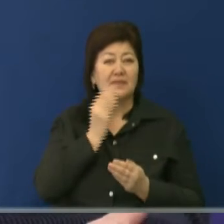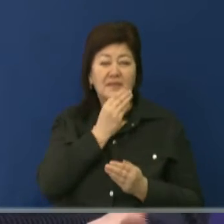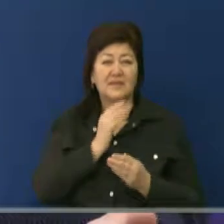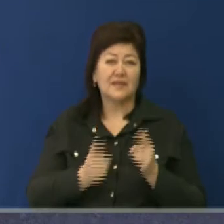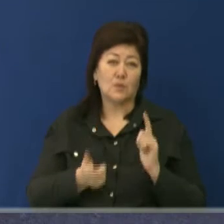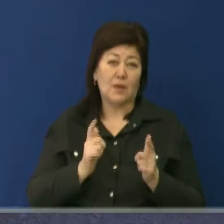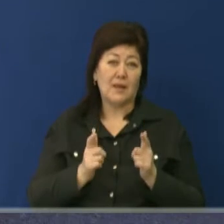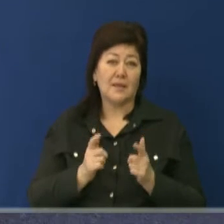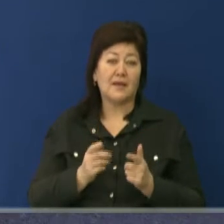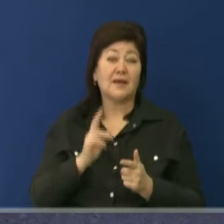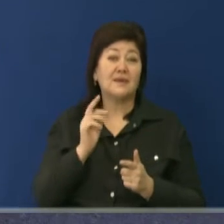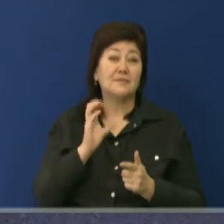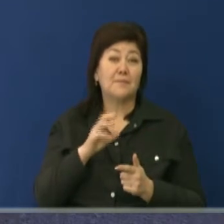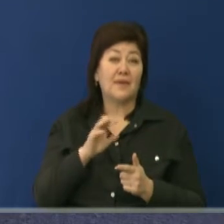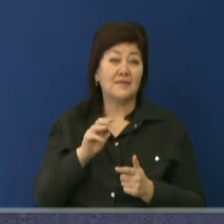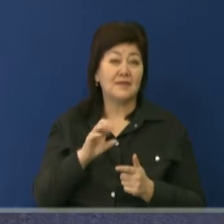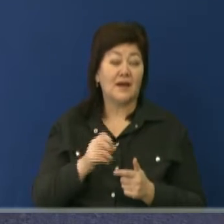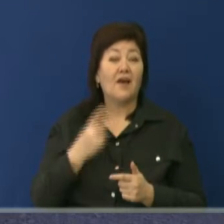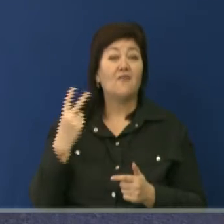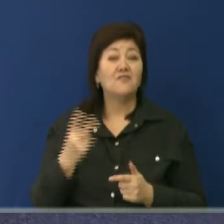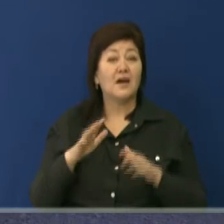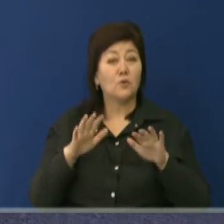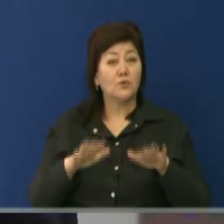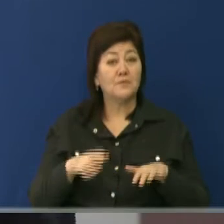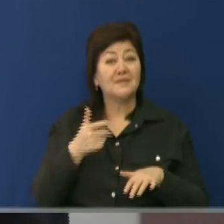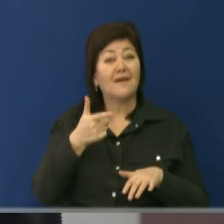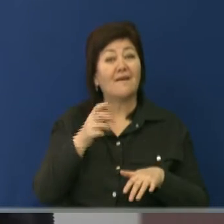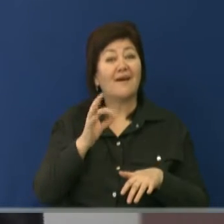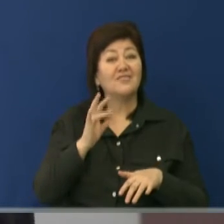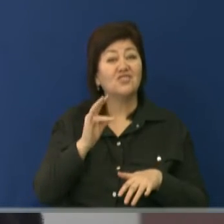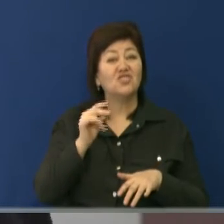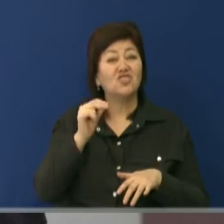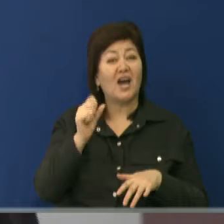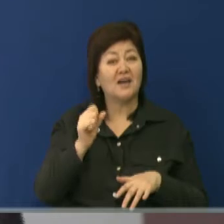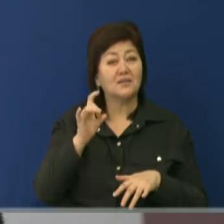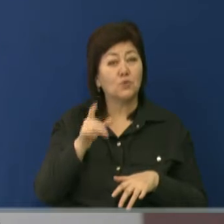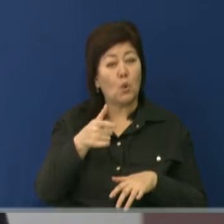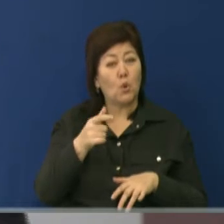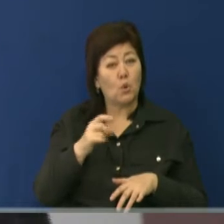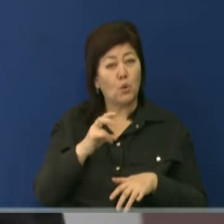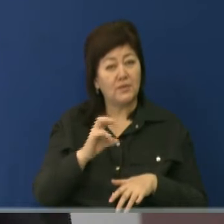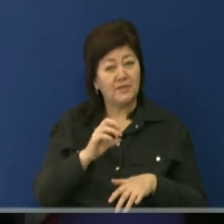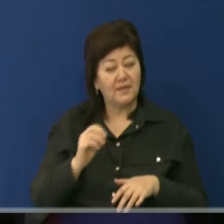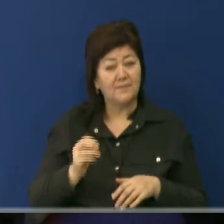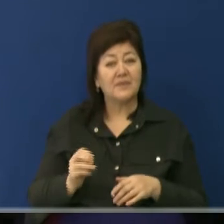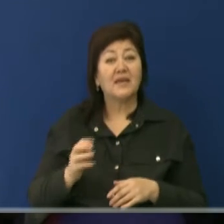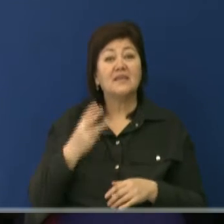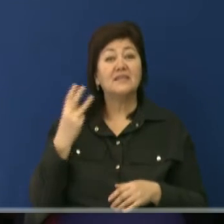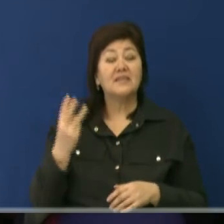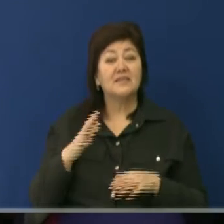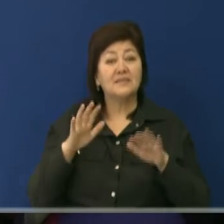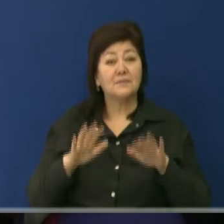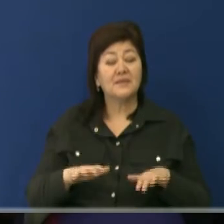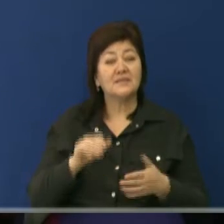ваннаға арналған құралдар. Семейдегі қыш студиясының жобасы екінші орынды иеленді. Ал үшінші орын мен 50 мың теңгеге